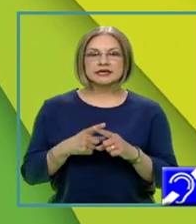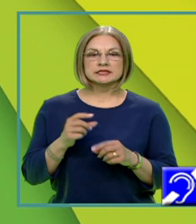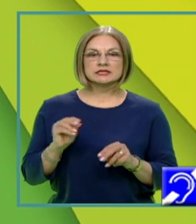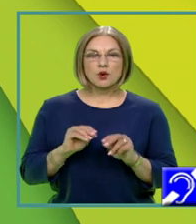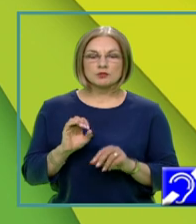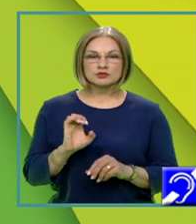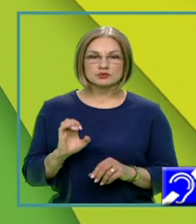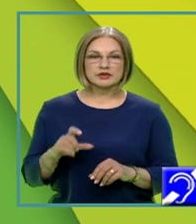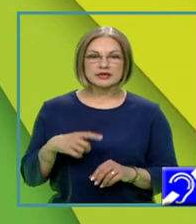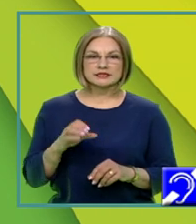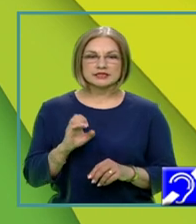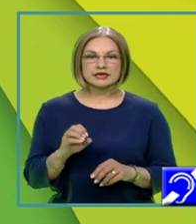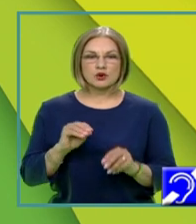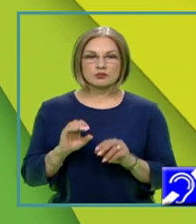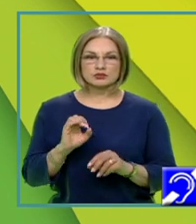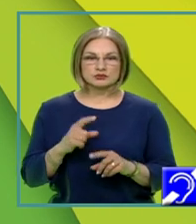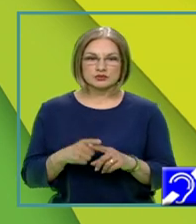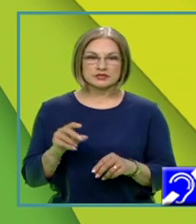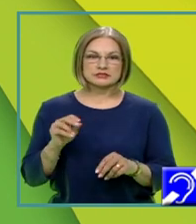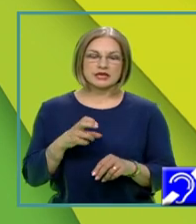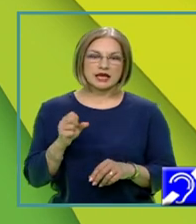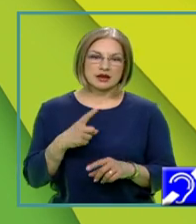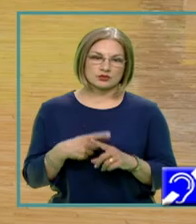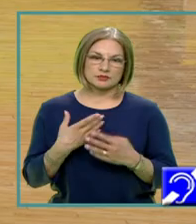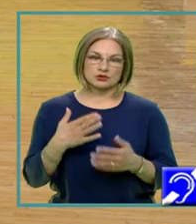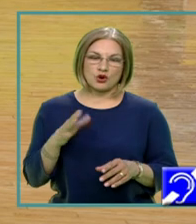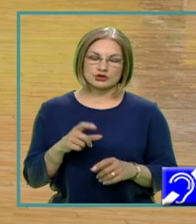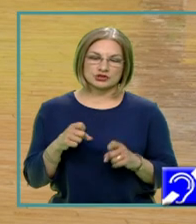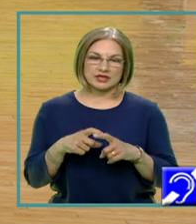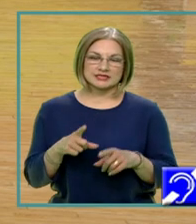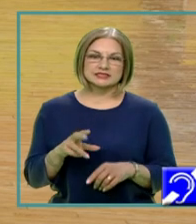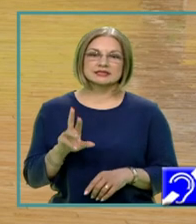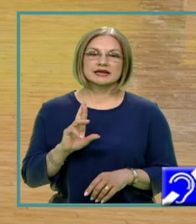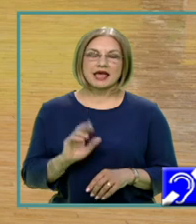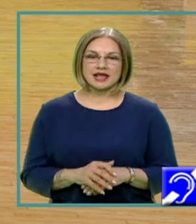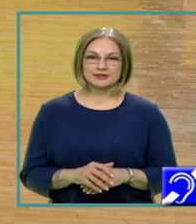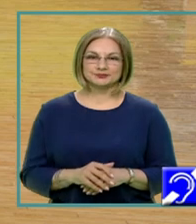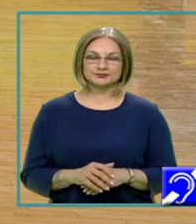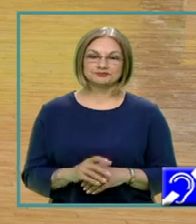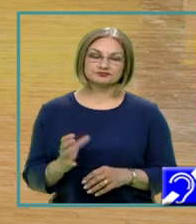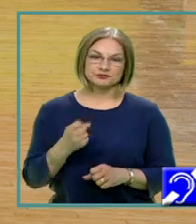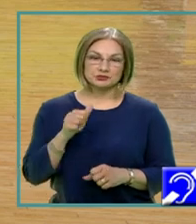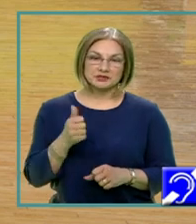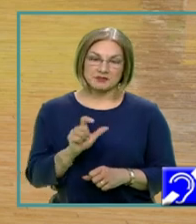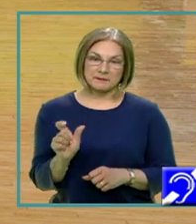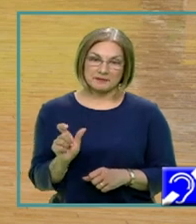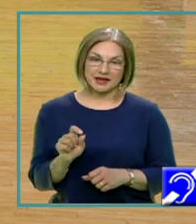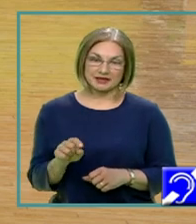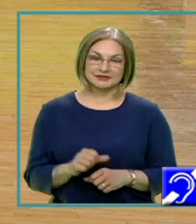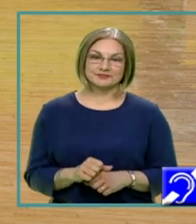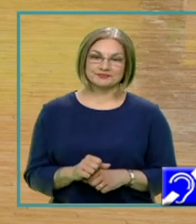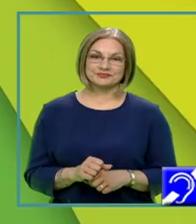x egal cu x compus cu x egal cu x pentru orice x real vom lua prima parte a acestei egalități adică x